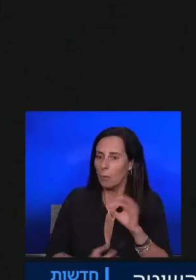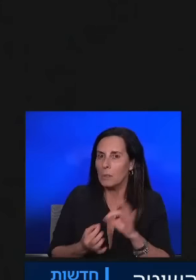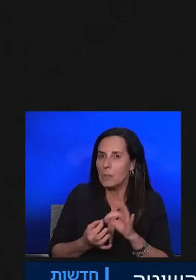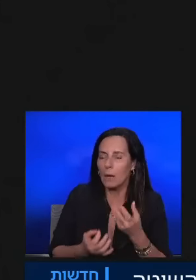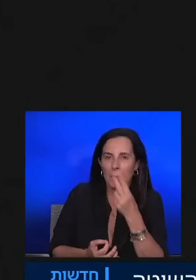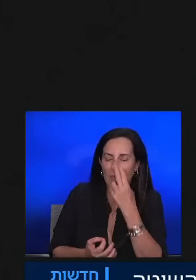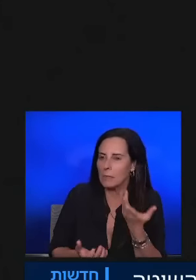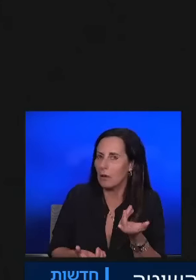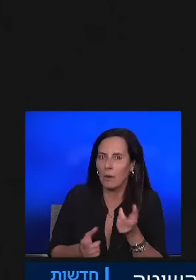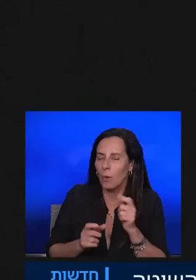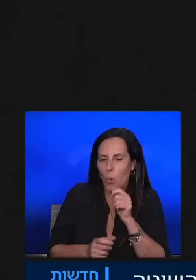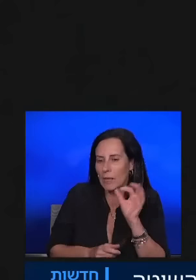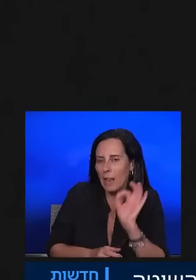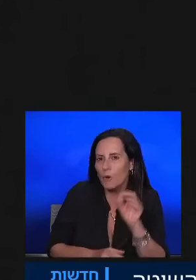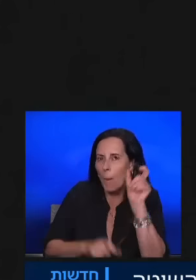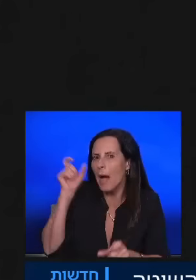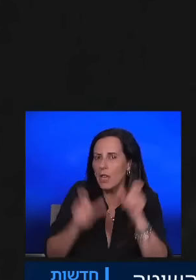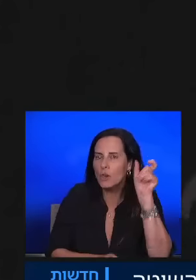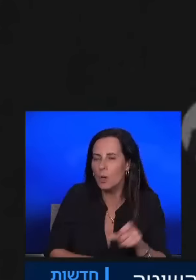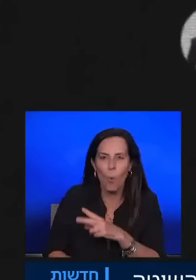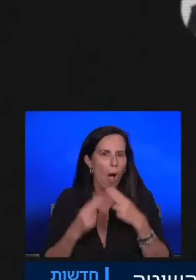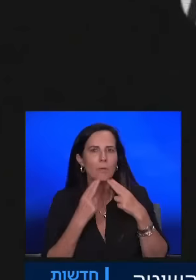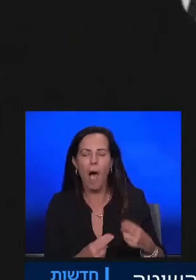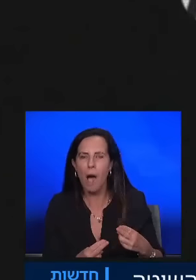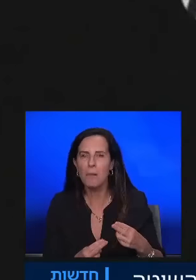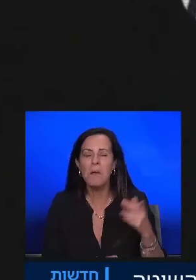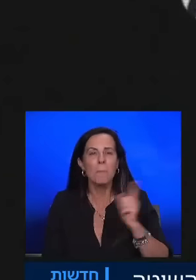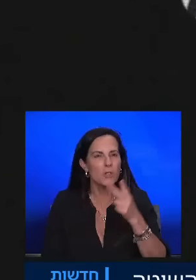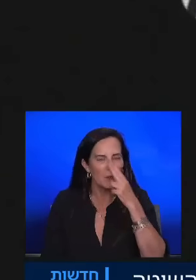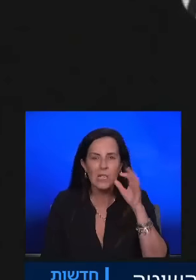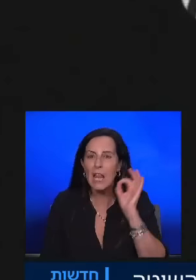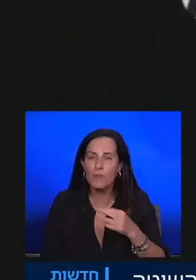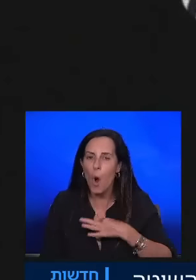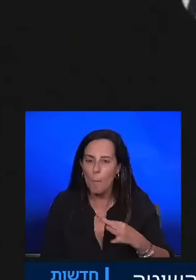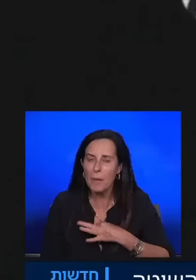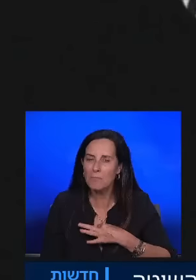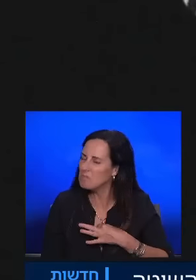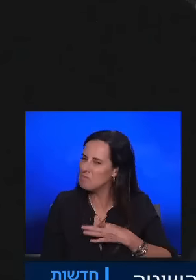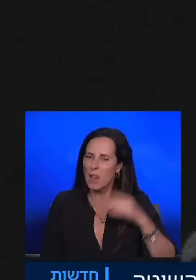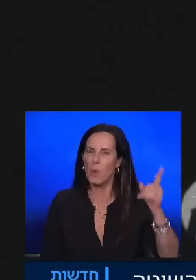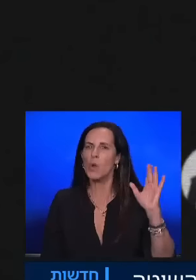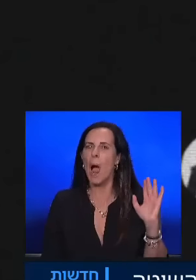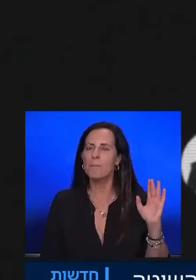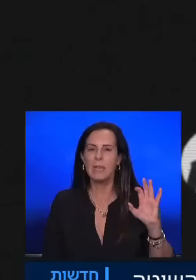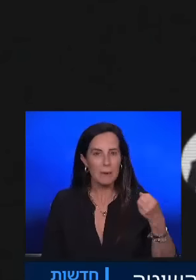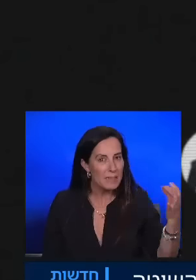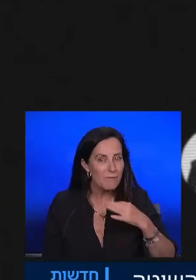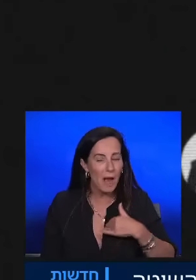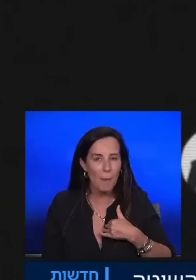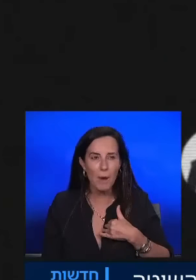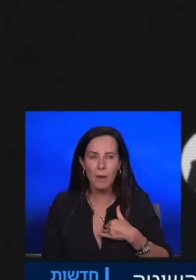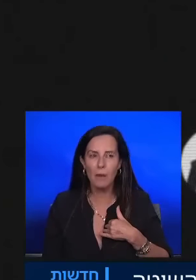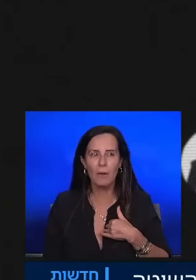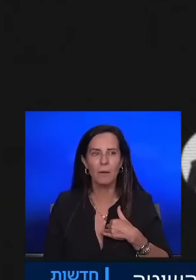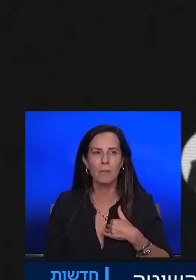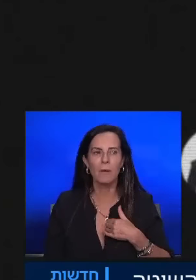מנסה למנוע פגיעה עתידית באנשים, דניס ענה. מי שמנסה לפגוע בי יאוים ללא ספק, אז אם תפגע בי אני